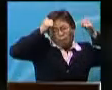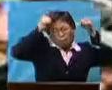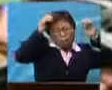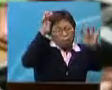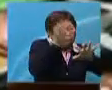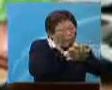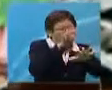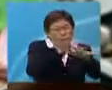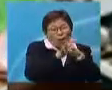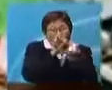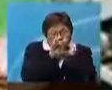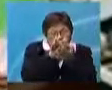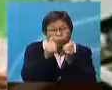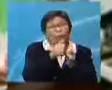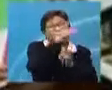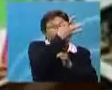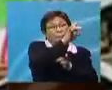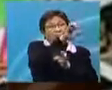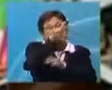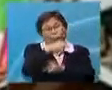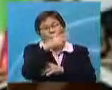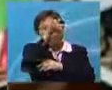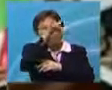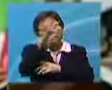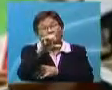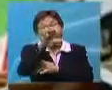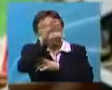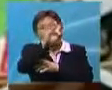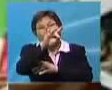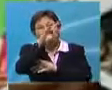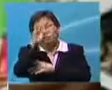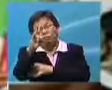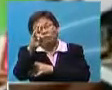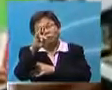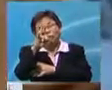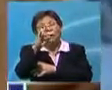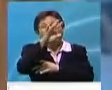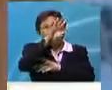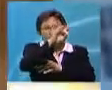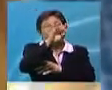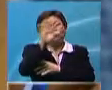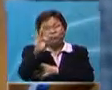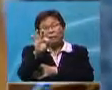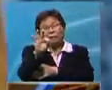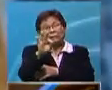ramai penagih dadah dengan 18,889 kes.